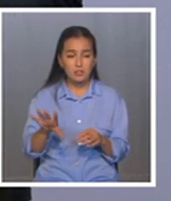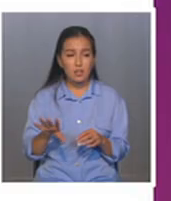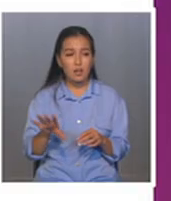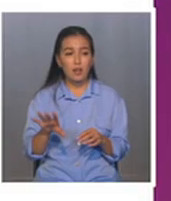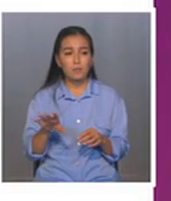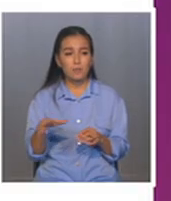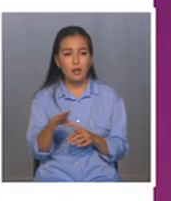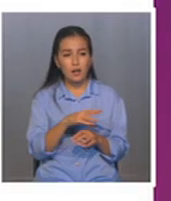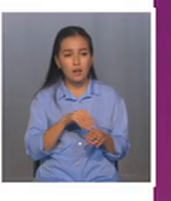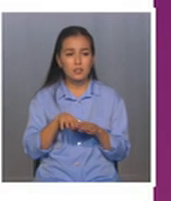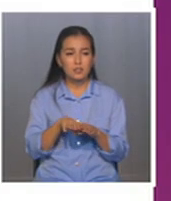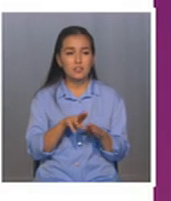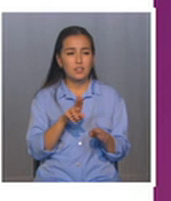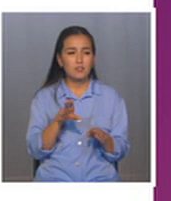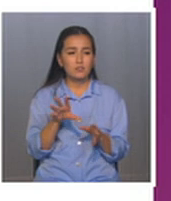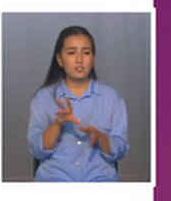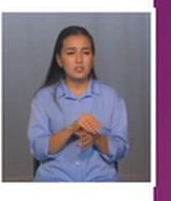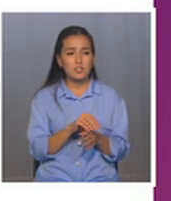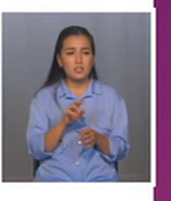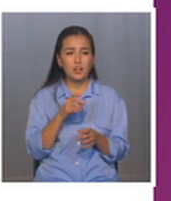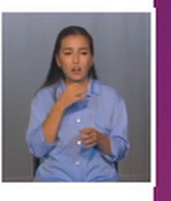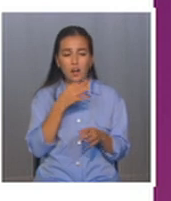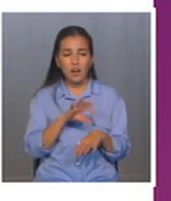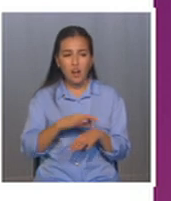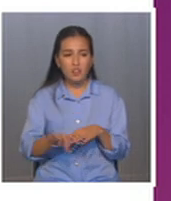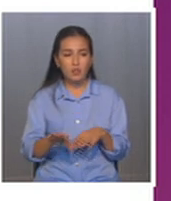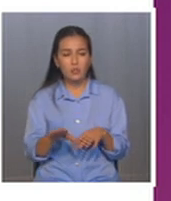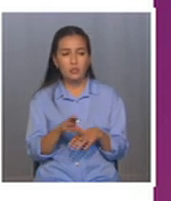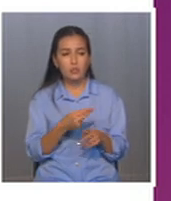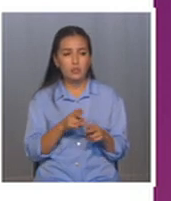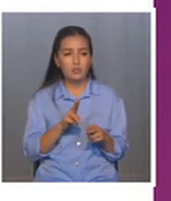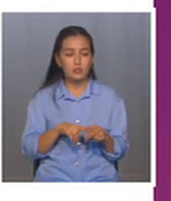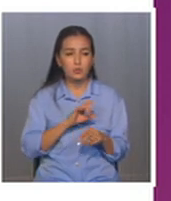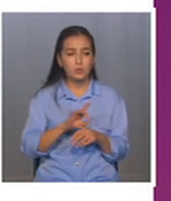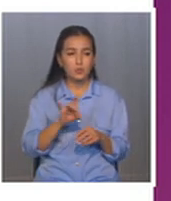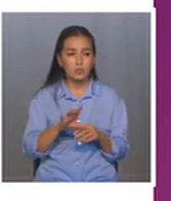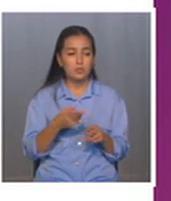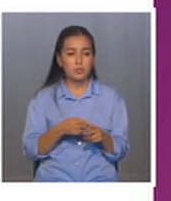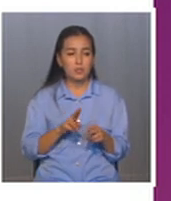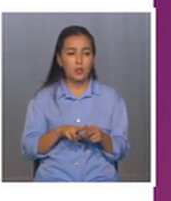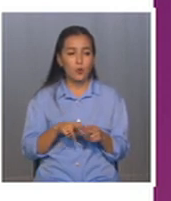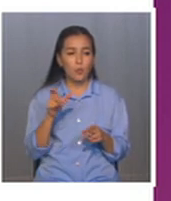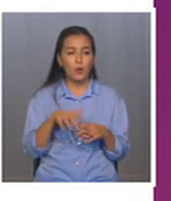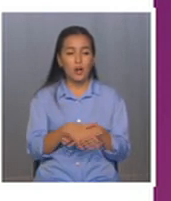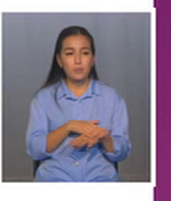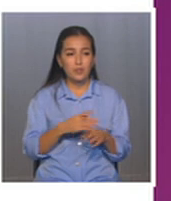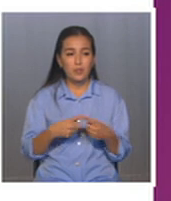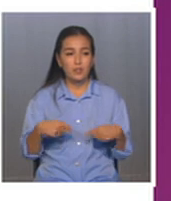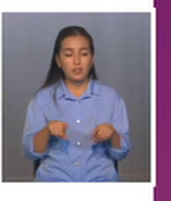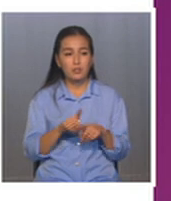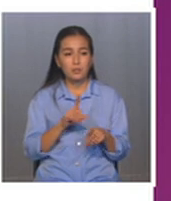барлық қанау түрі жойылады дейді. Яғни бүткім заттарды пайдалану қоғамдық негізде жүзеге